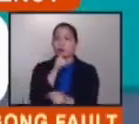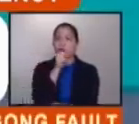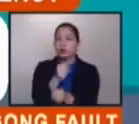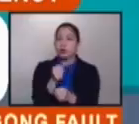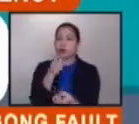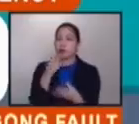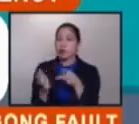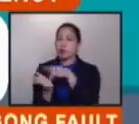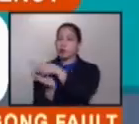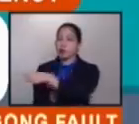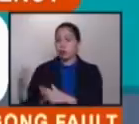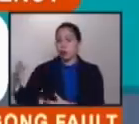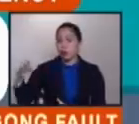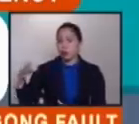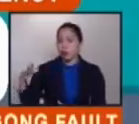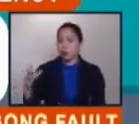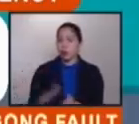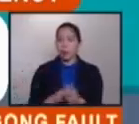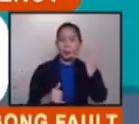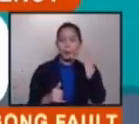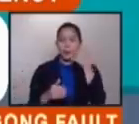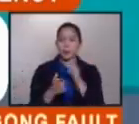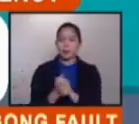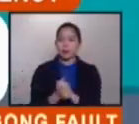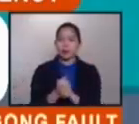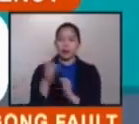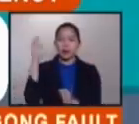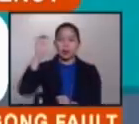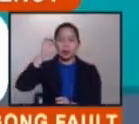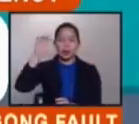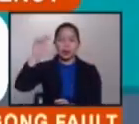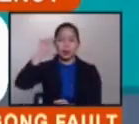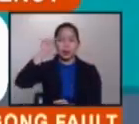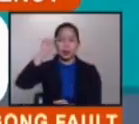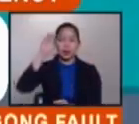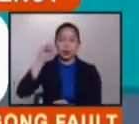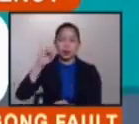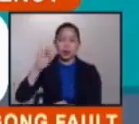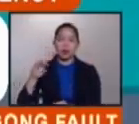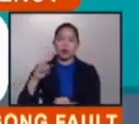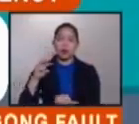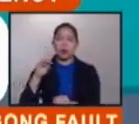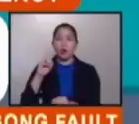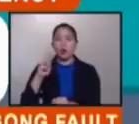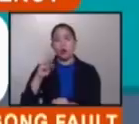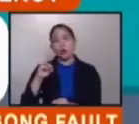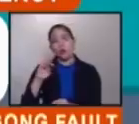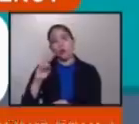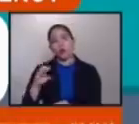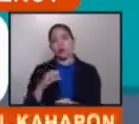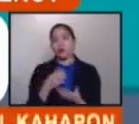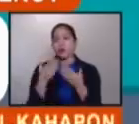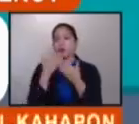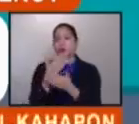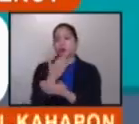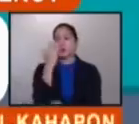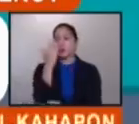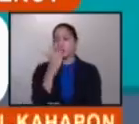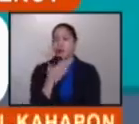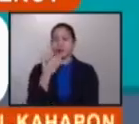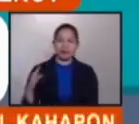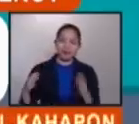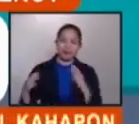sila'y mababayaran. Sandali lang po, sir, ha. Nasa telepono si Mr. Edgar Tabuyan, OIC ng Dole Ormoc. Mr. Tabuyan, magandang tanghali po, sir. Oh,